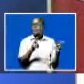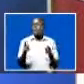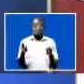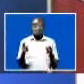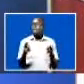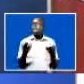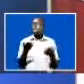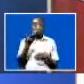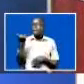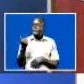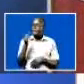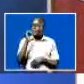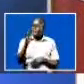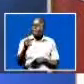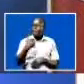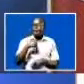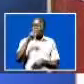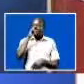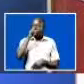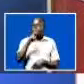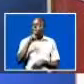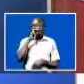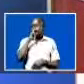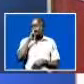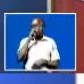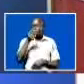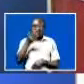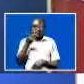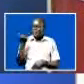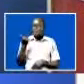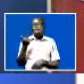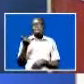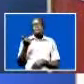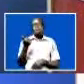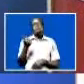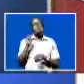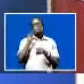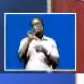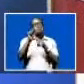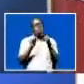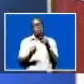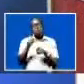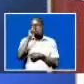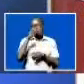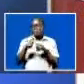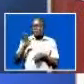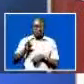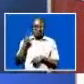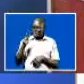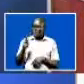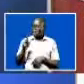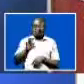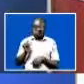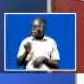mtu inafaa hata kama kuna chuki. Naam. Inafaa uchukie mtu kama amekukosea, lakini mwanamke anaweza muona hata mwenzake akipita